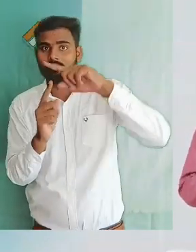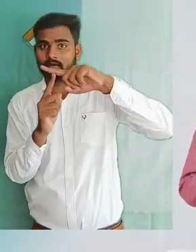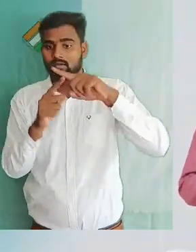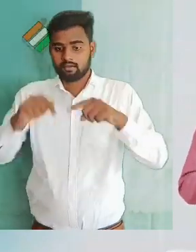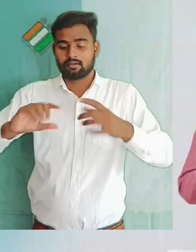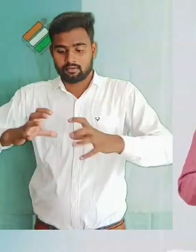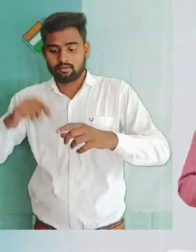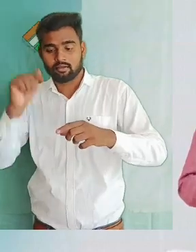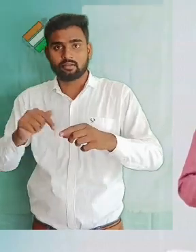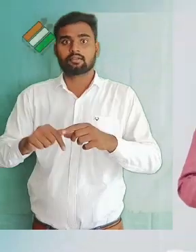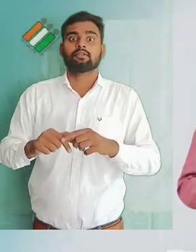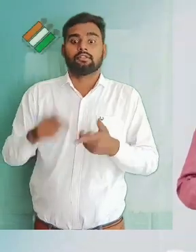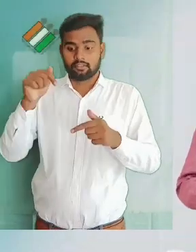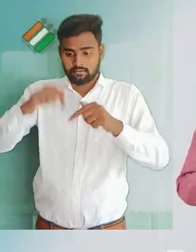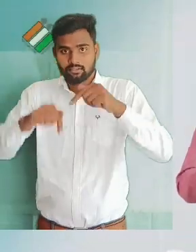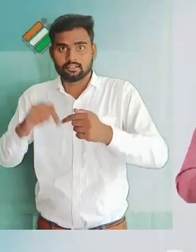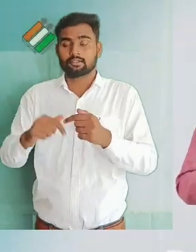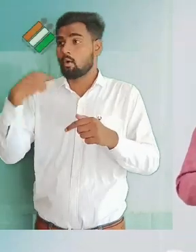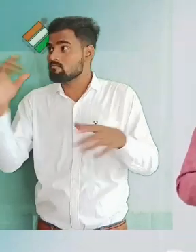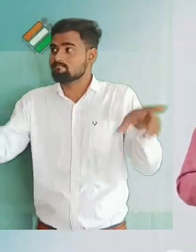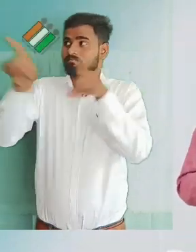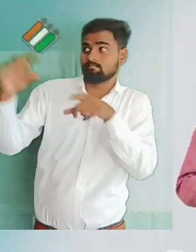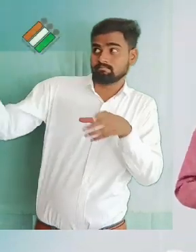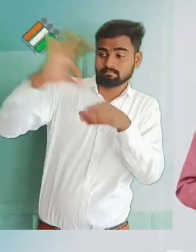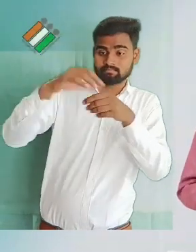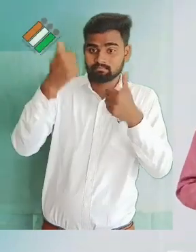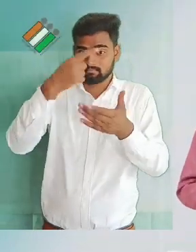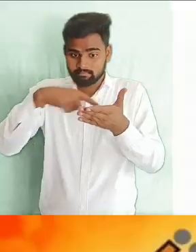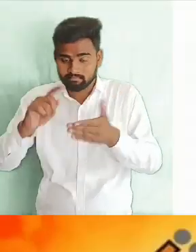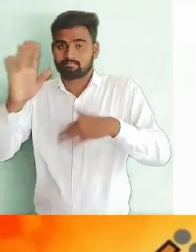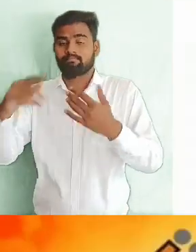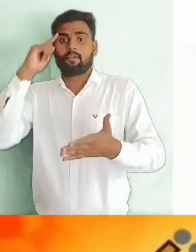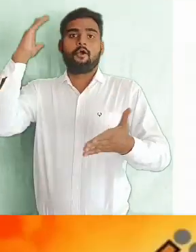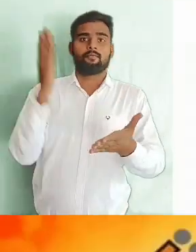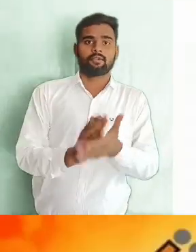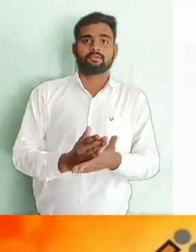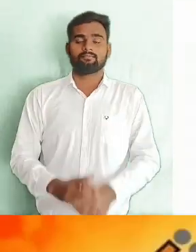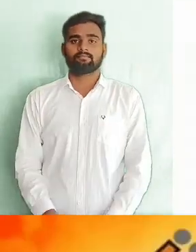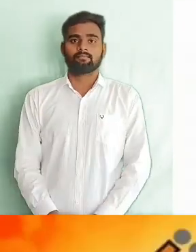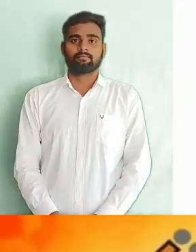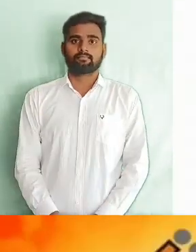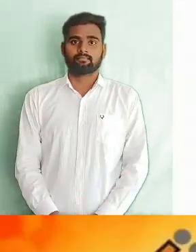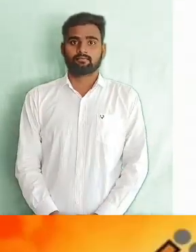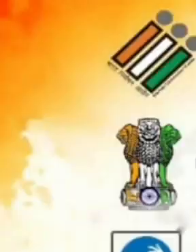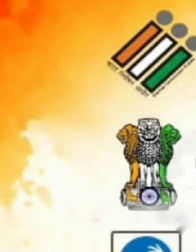को मिलेगी पुष्टि, संतुष्टि और विश्वास। आया, आया।